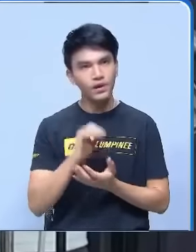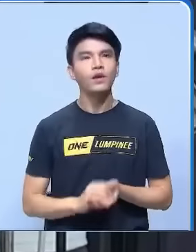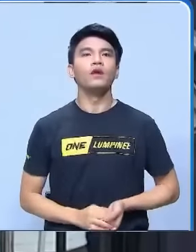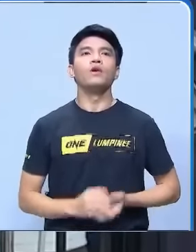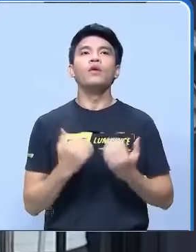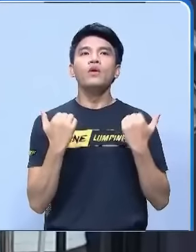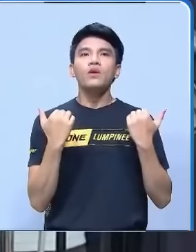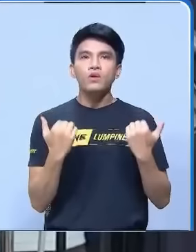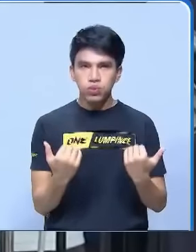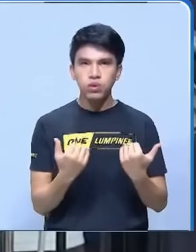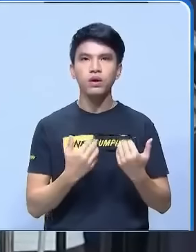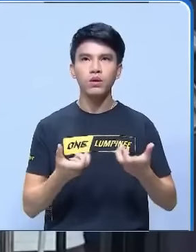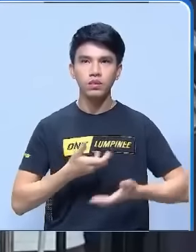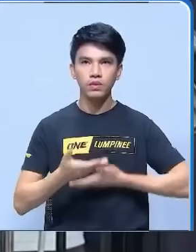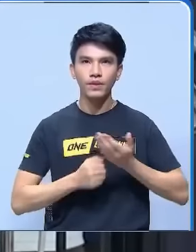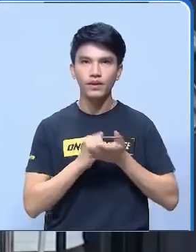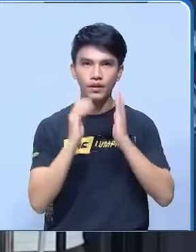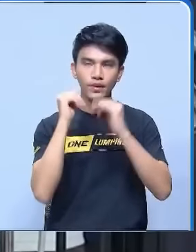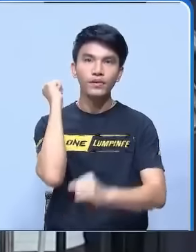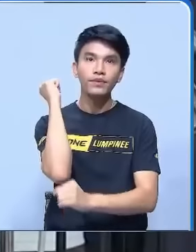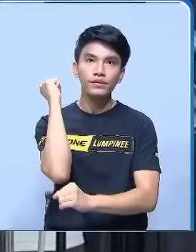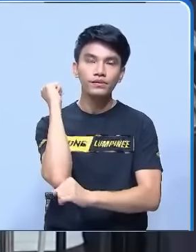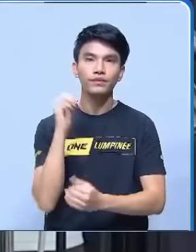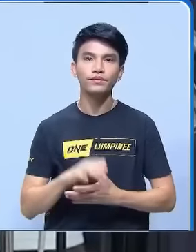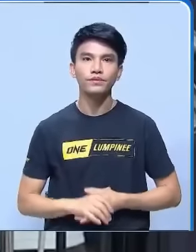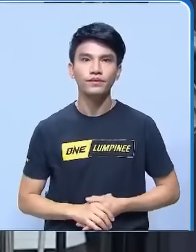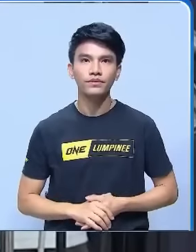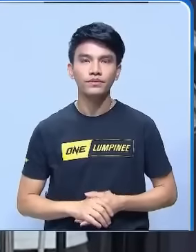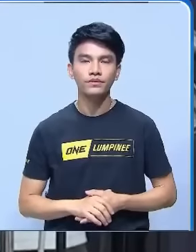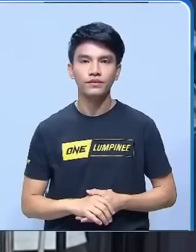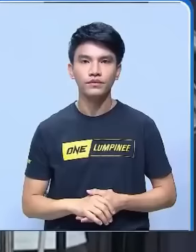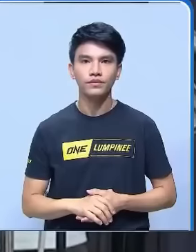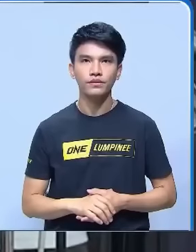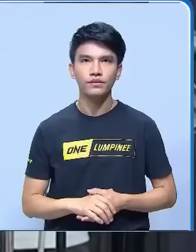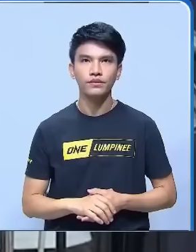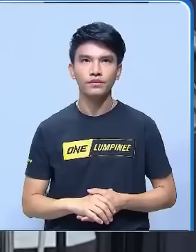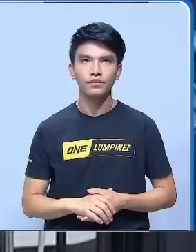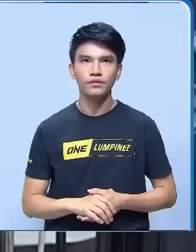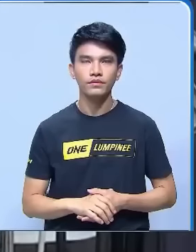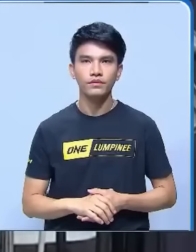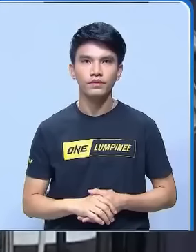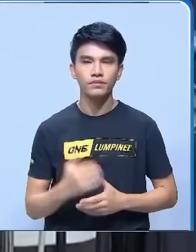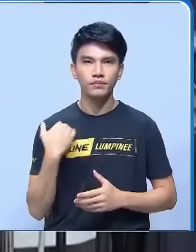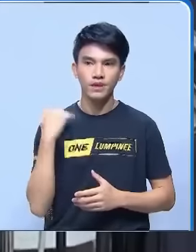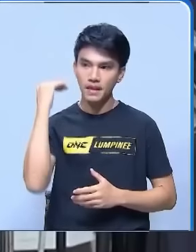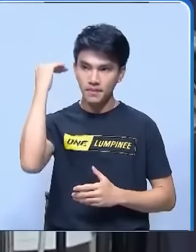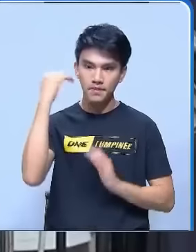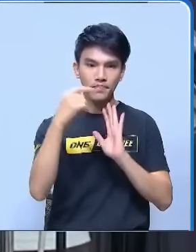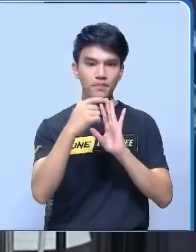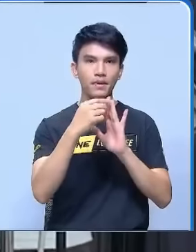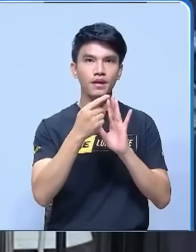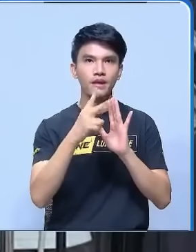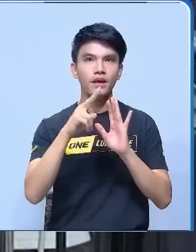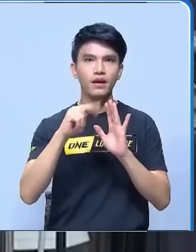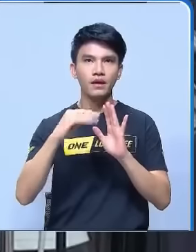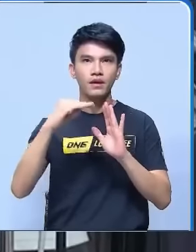ไรจากการค้าขายไปช่วยคนยากจน ค่ะด้านหลังก็จะมีคุณเคนโดด้วย ค ุณเคนโดนี่คือเขา